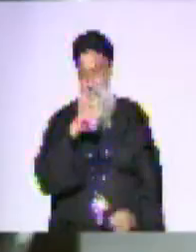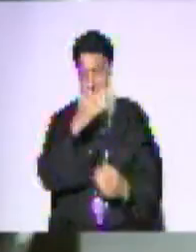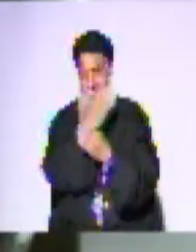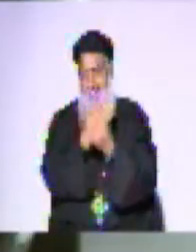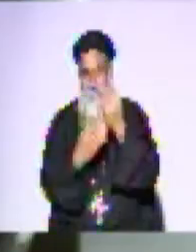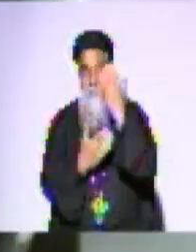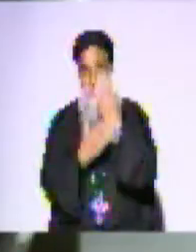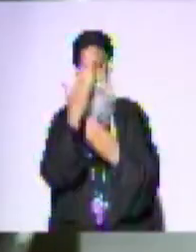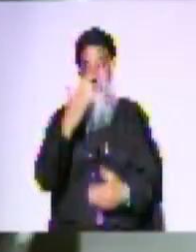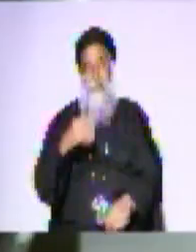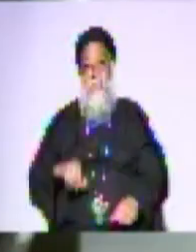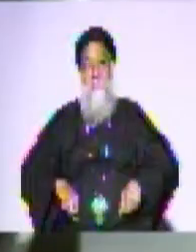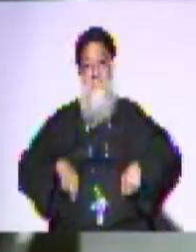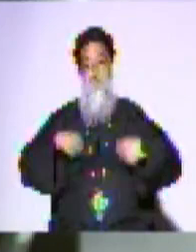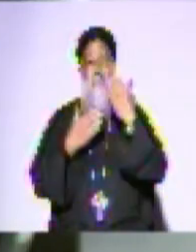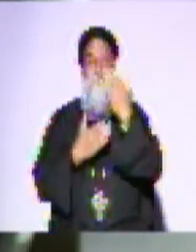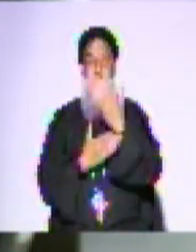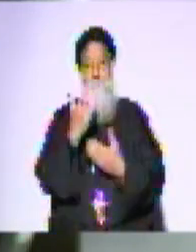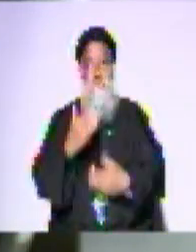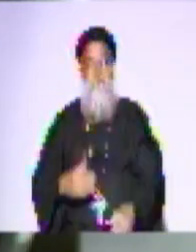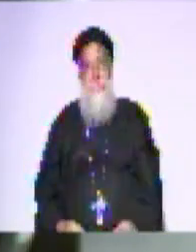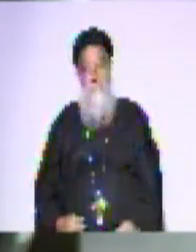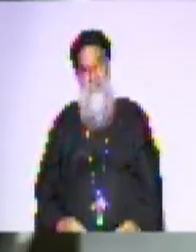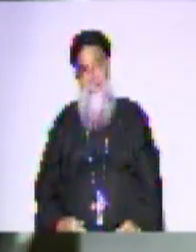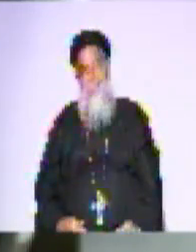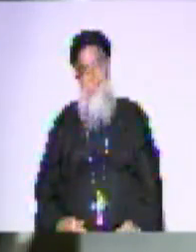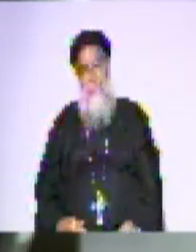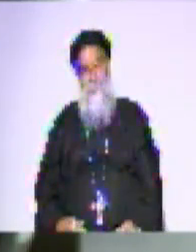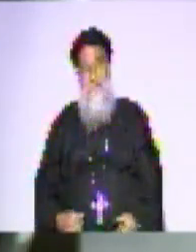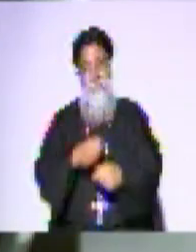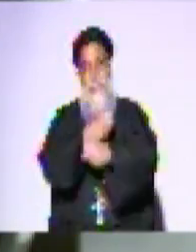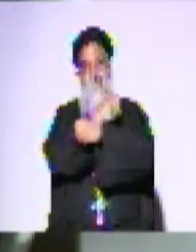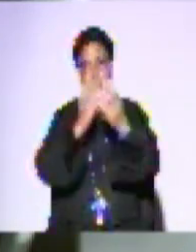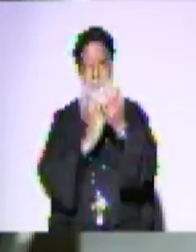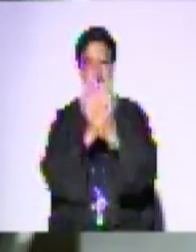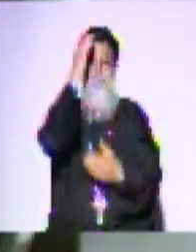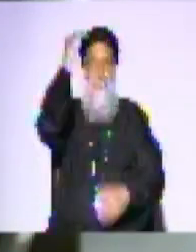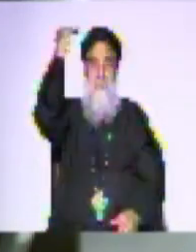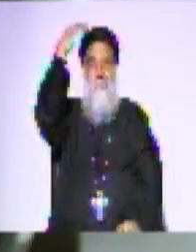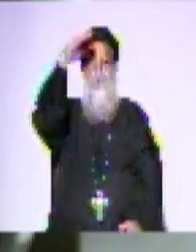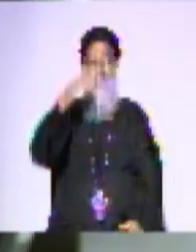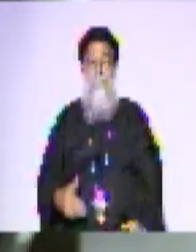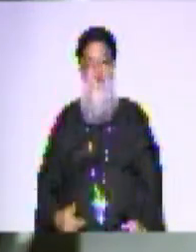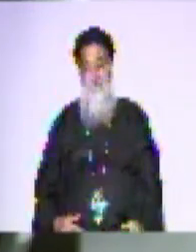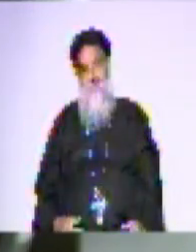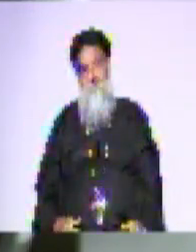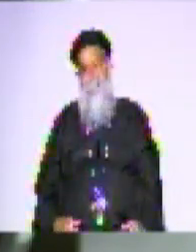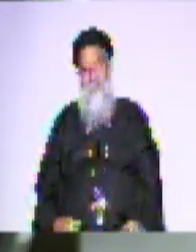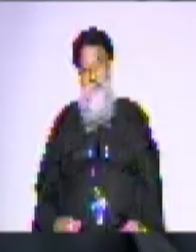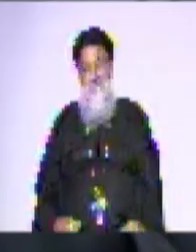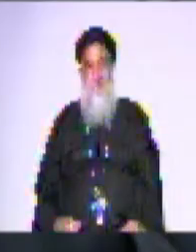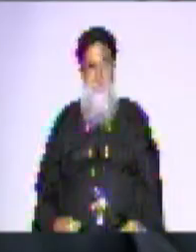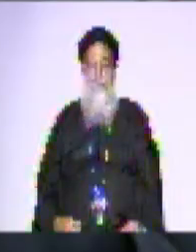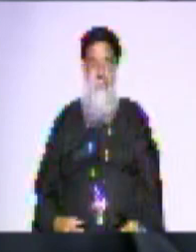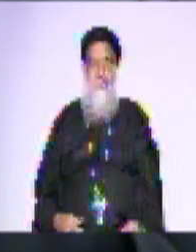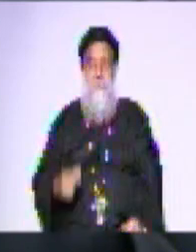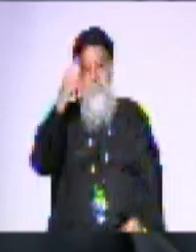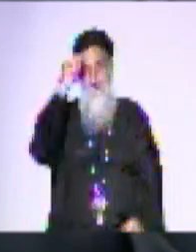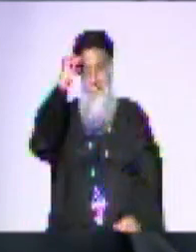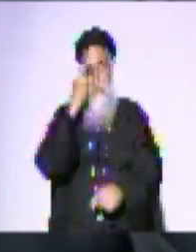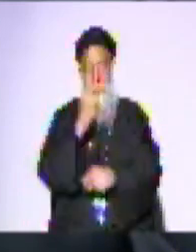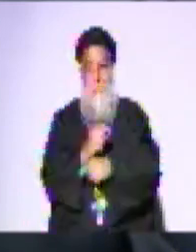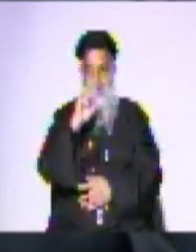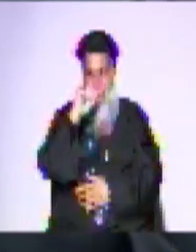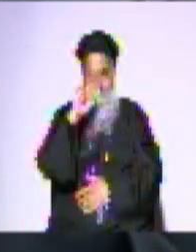جديدة لحياة جديدة تنتهي بالأبدية معلم بولس الرسول يقول أننا